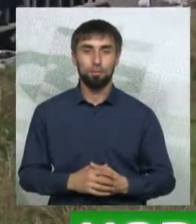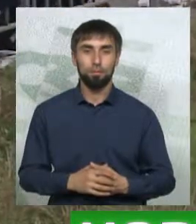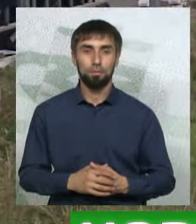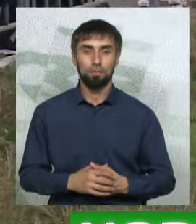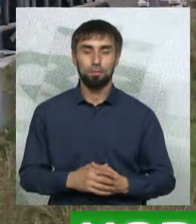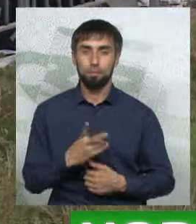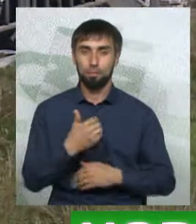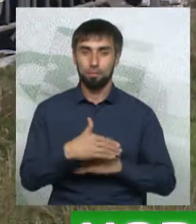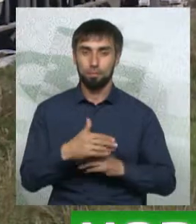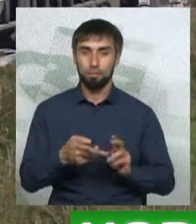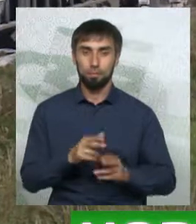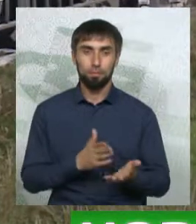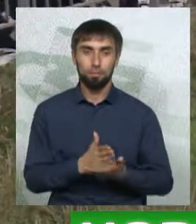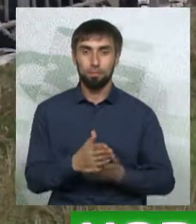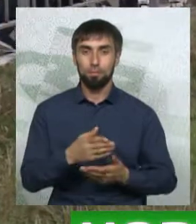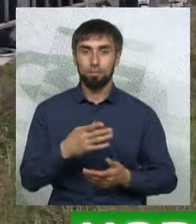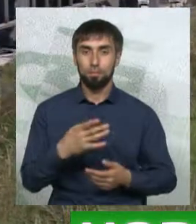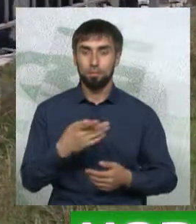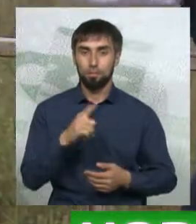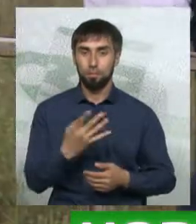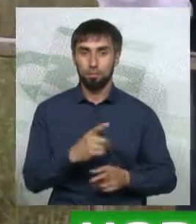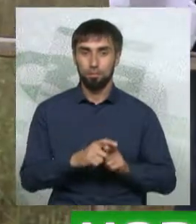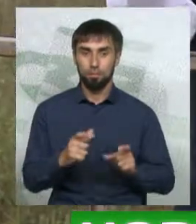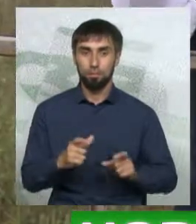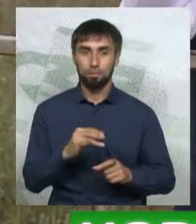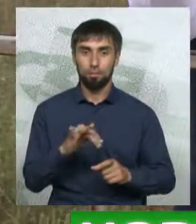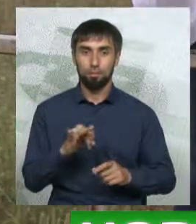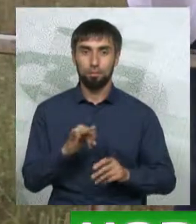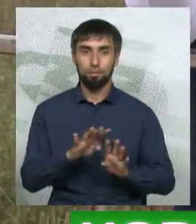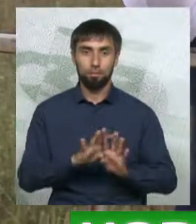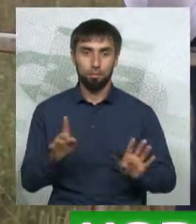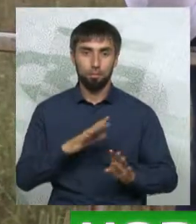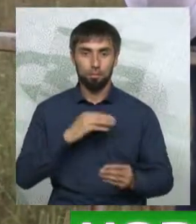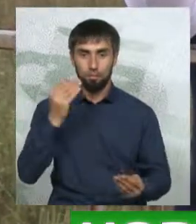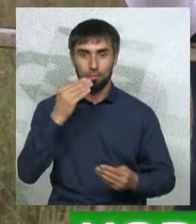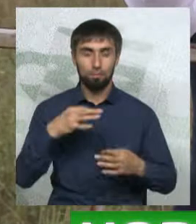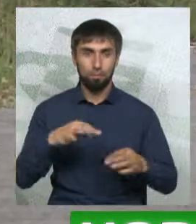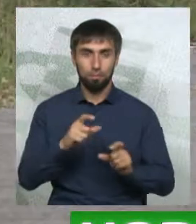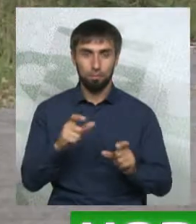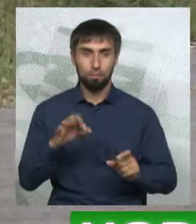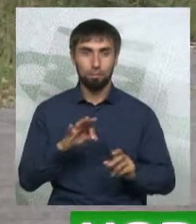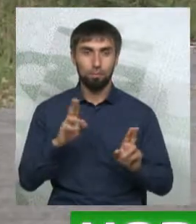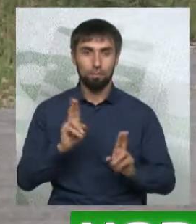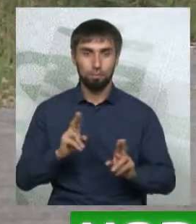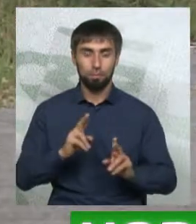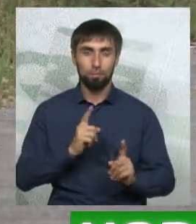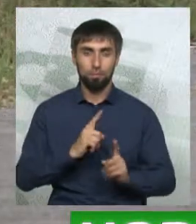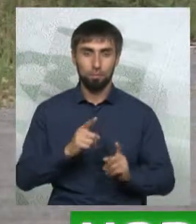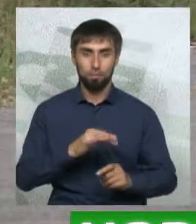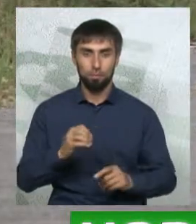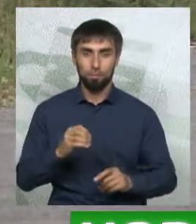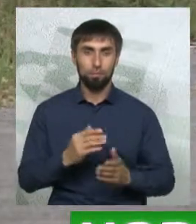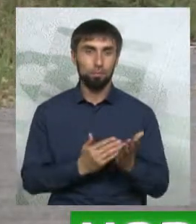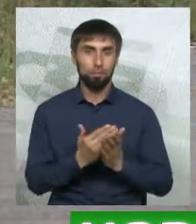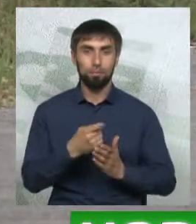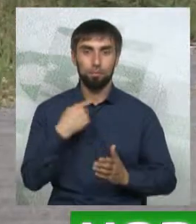На улицу вышли ученики 4-й сельской школы. Они выстроились в ряд, чтобы напомнить водителям о правилах дорожного движения.